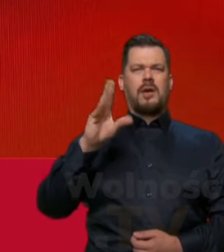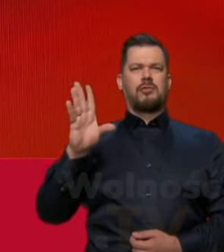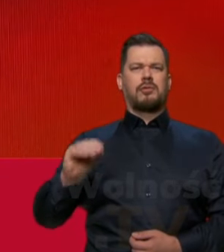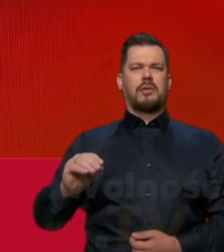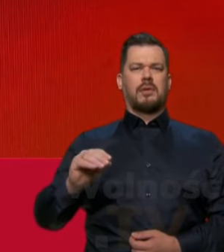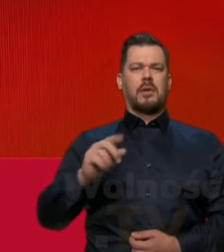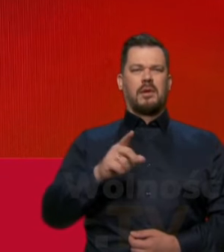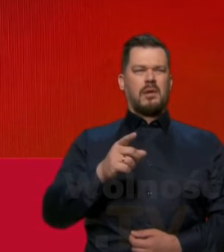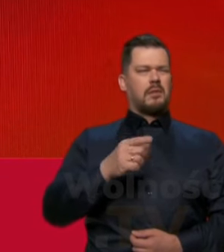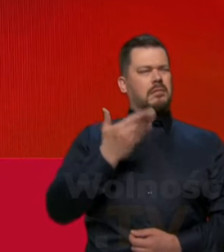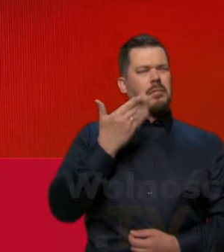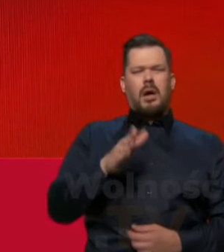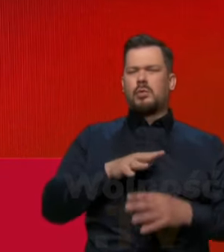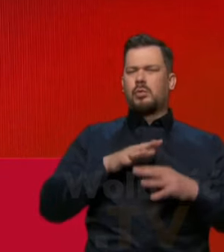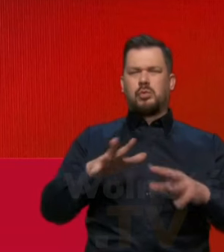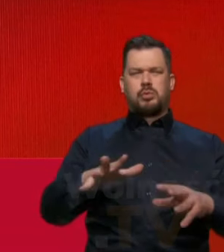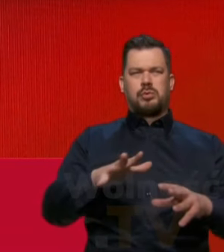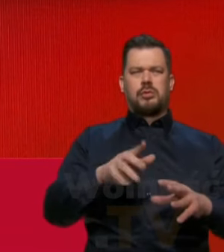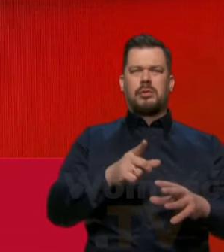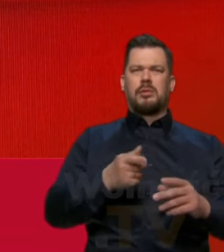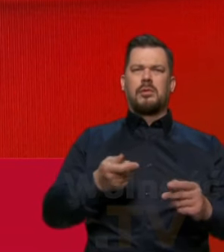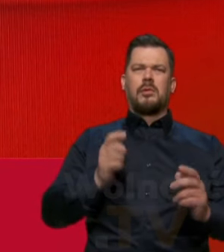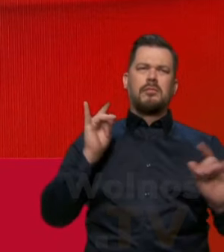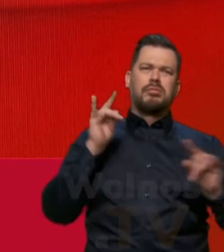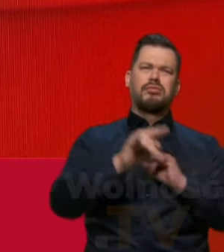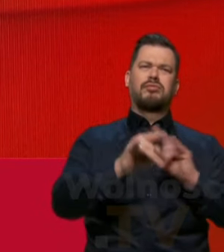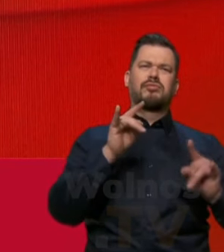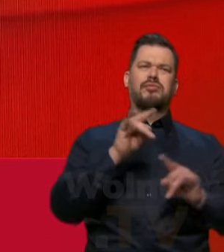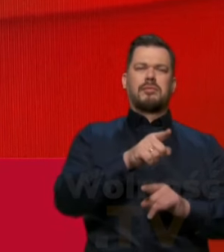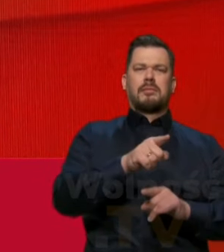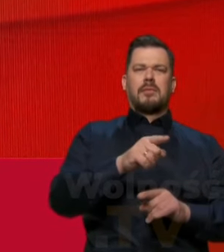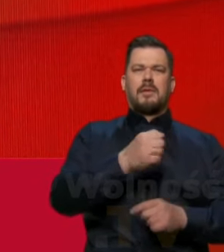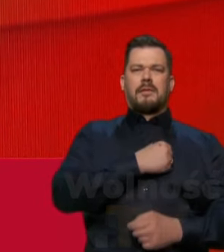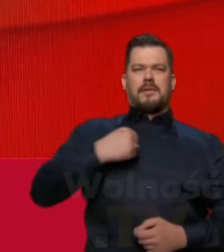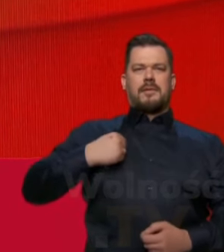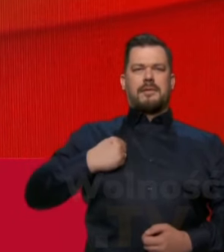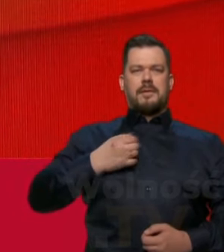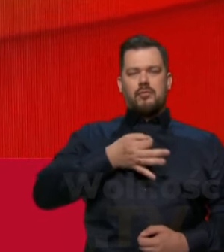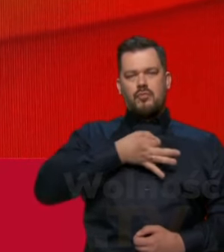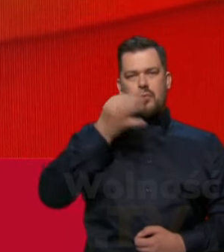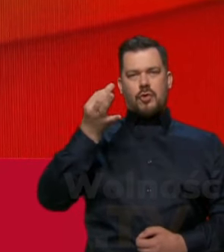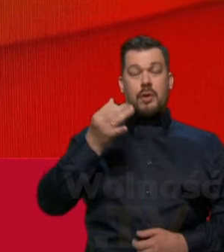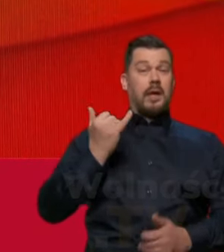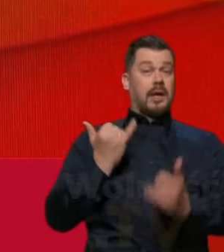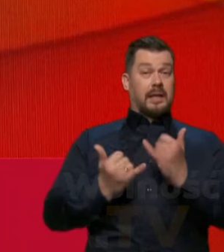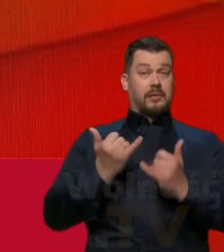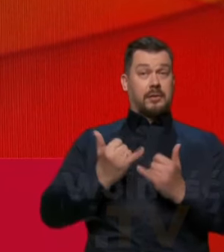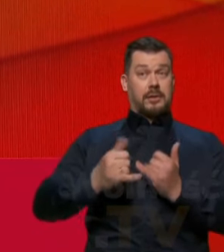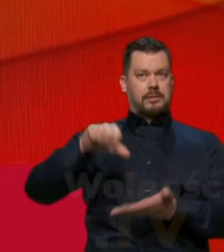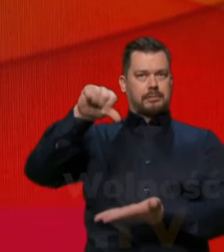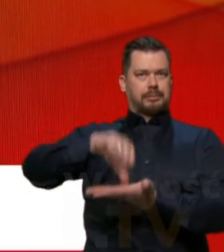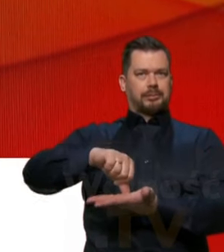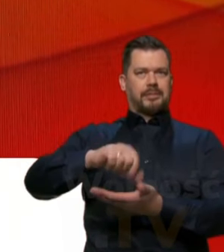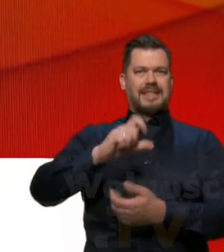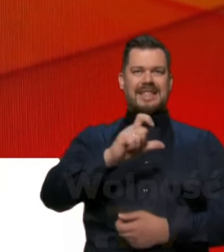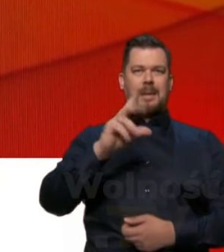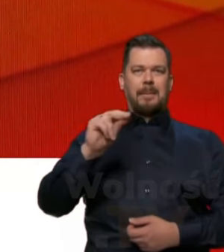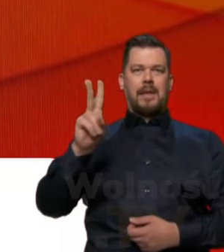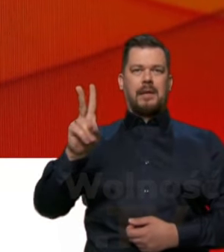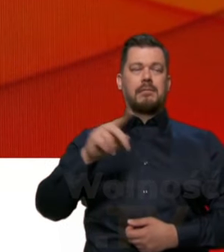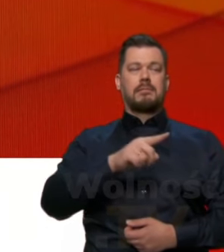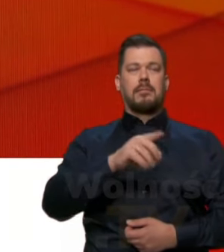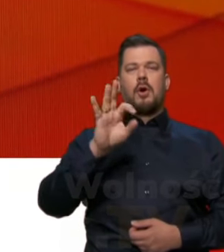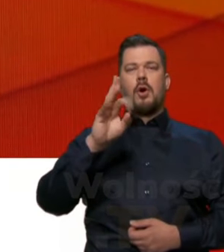jest olbrzymim atutem Warszawy. Wszystkie badania to potwierdzają. Natomiast jeżeli byśmy budowali CPK, to znaczyłoby likwidację